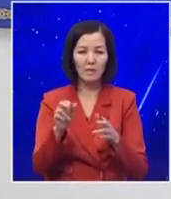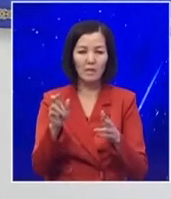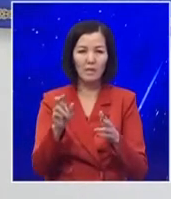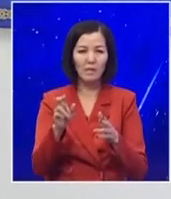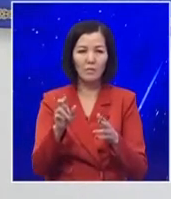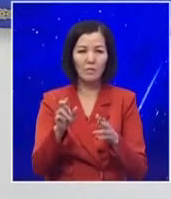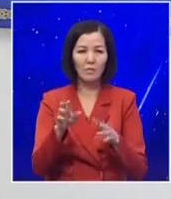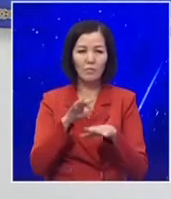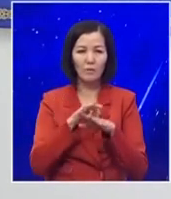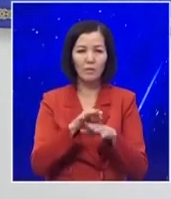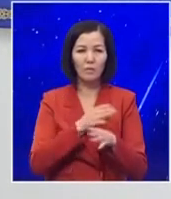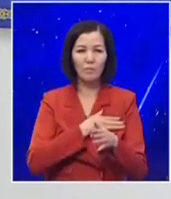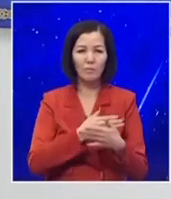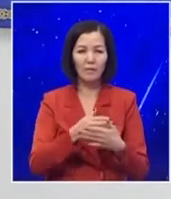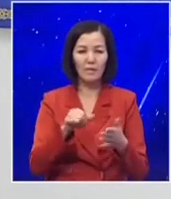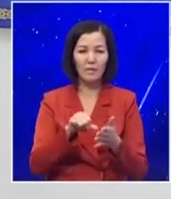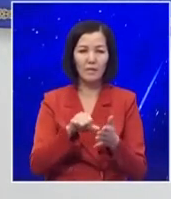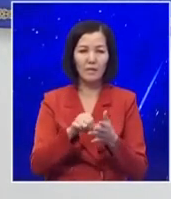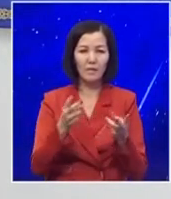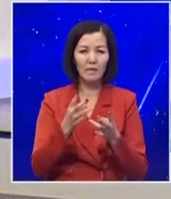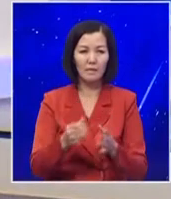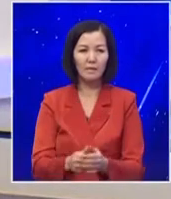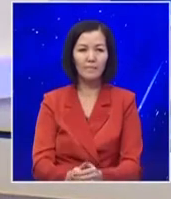кезінде өте өзінің шеберлігін танытты.